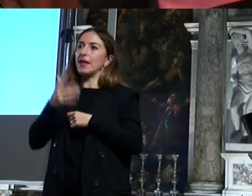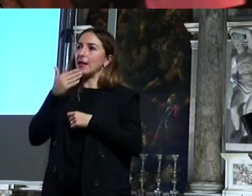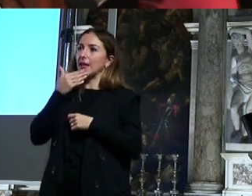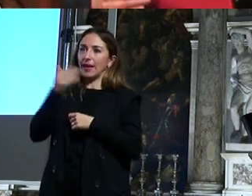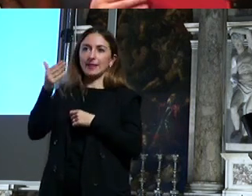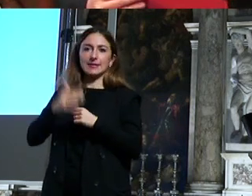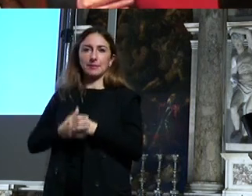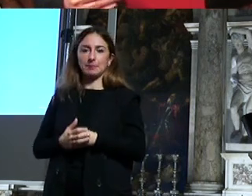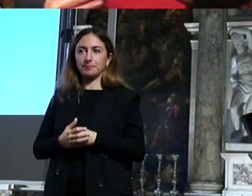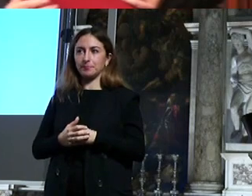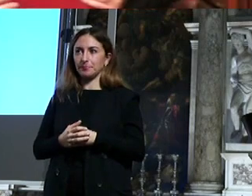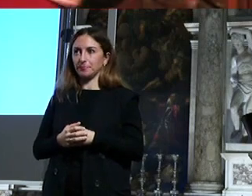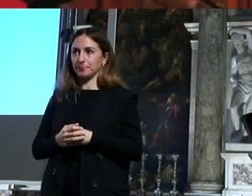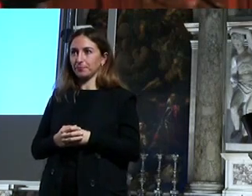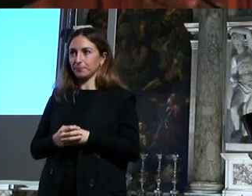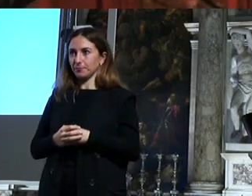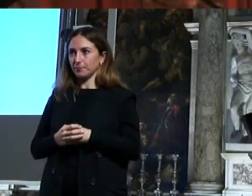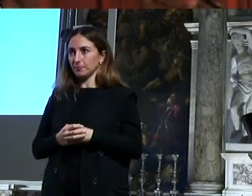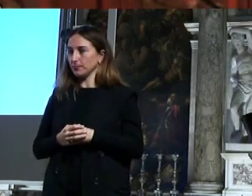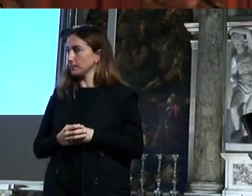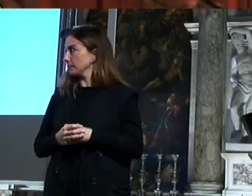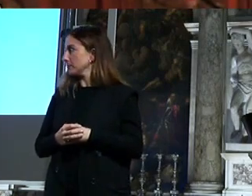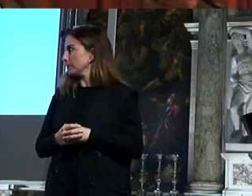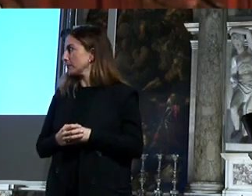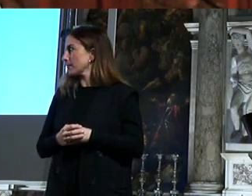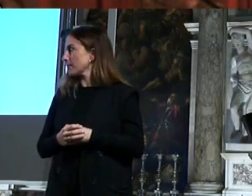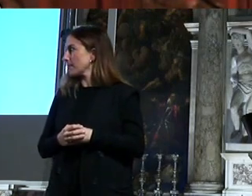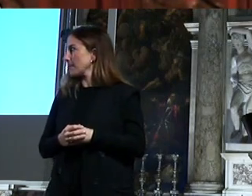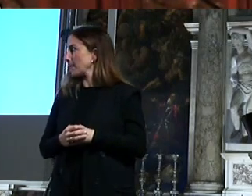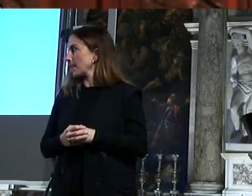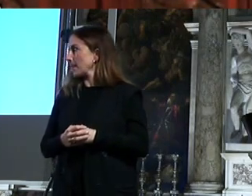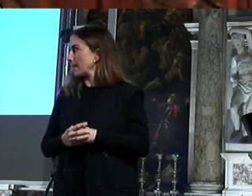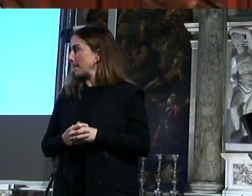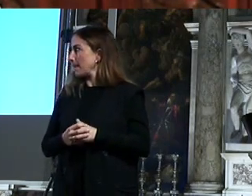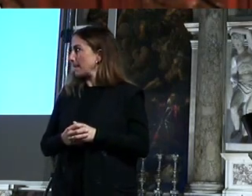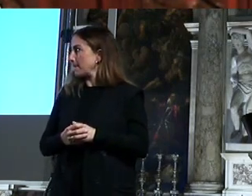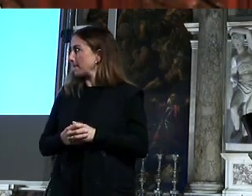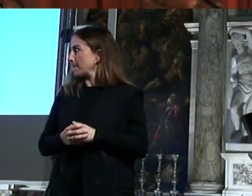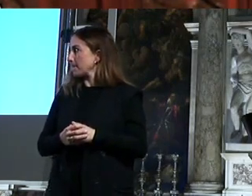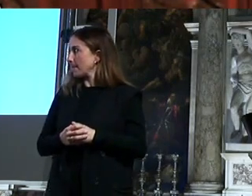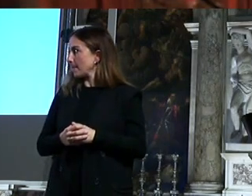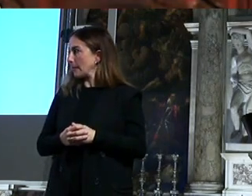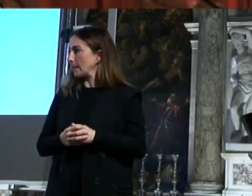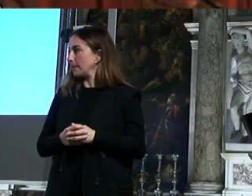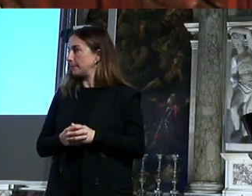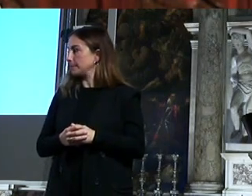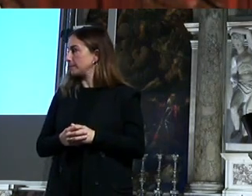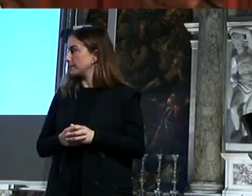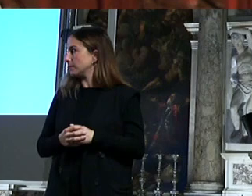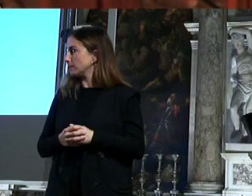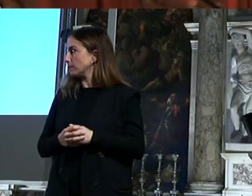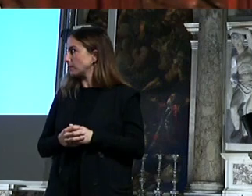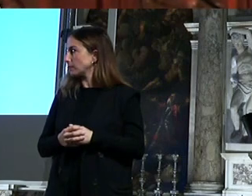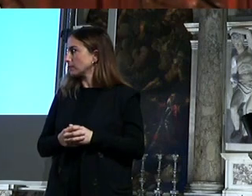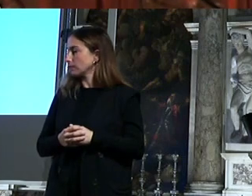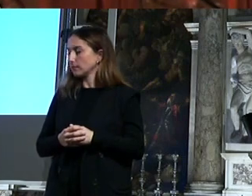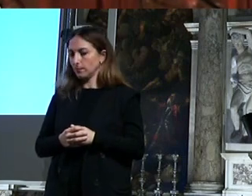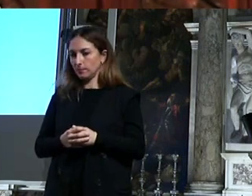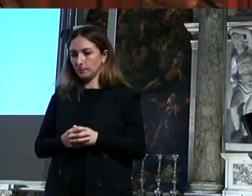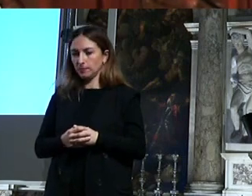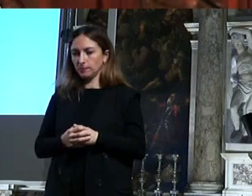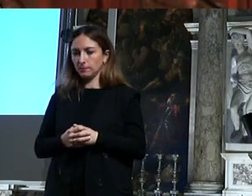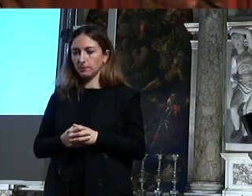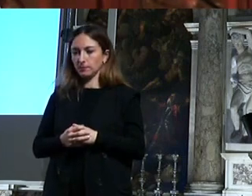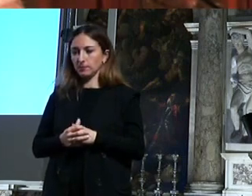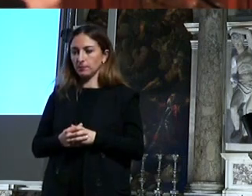Sì. Allora il premio Giovani in Primo. Con il premio Giovani.